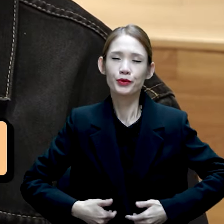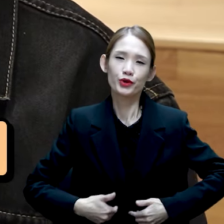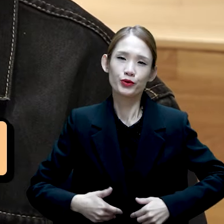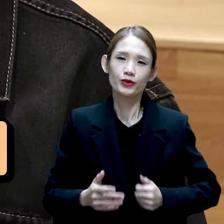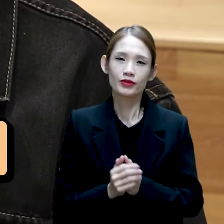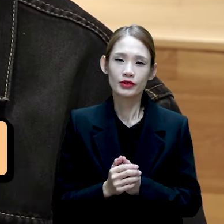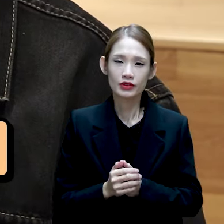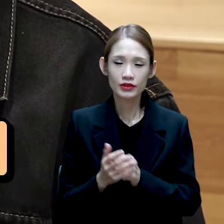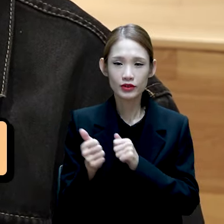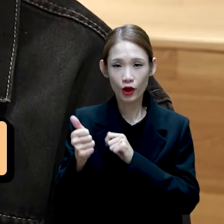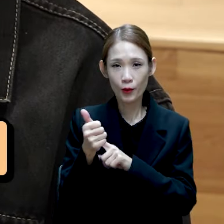현아 씨가 말씀해 주신 대로 저희들에게 쌓여있는 저축금들을 같이 좀 어떻게 슬기롭게 키워갈 수 있을지를 새로운 고객으로 저희를